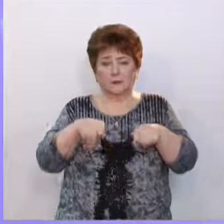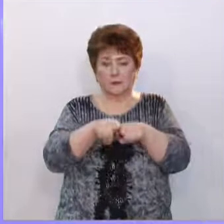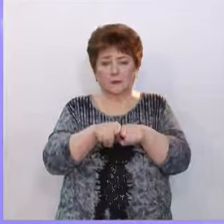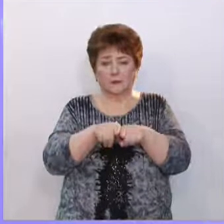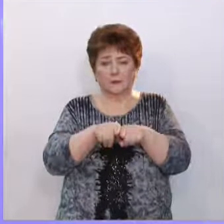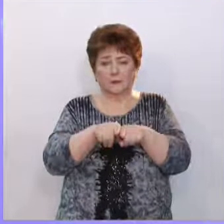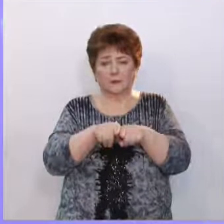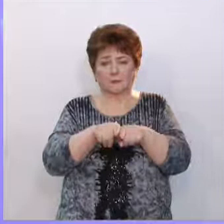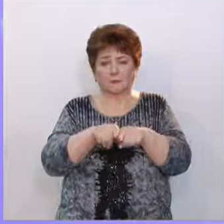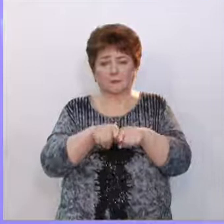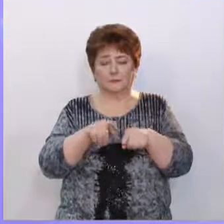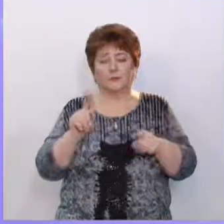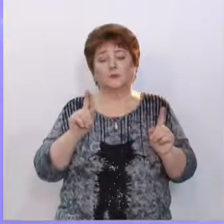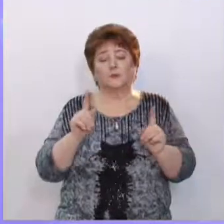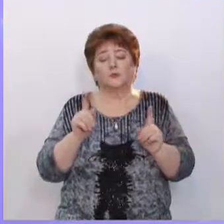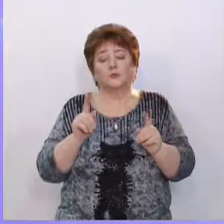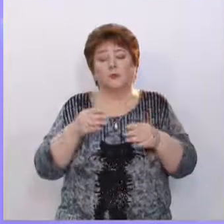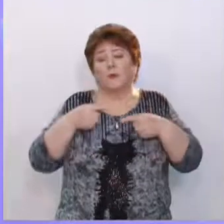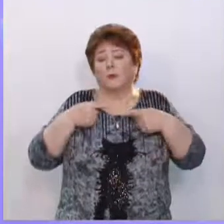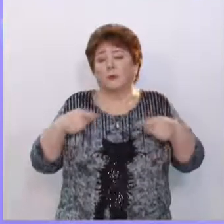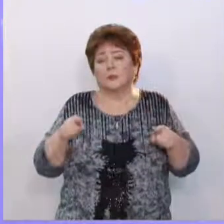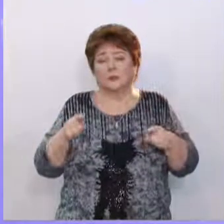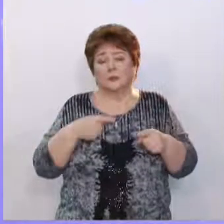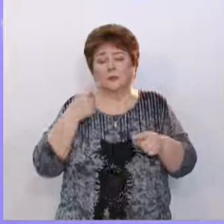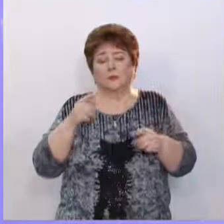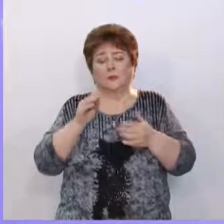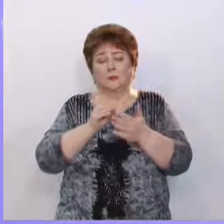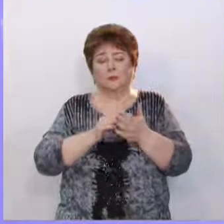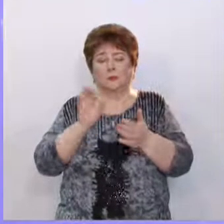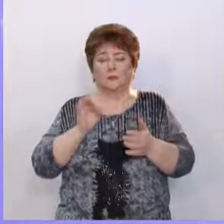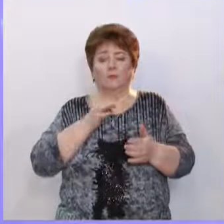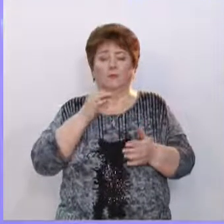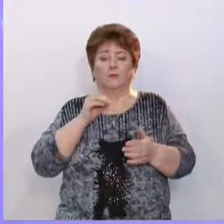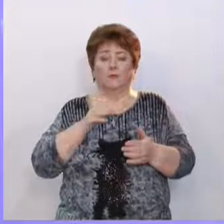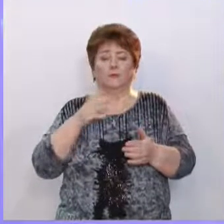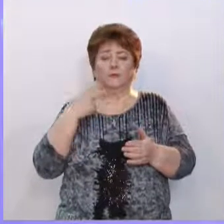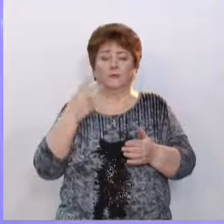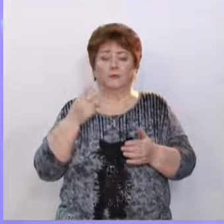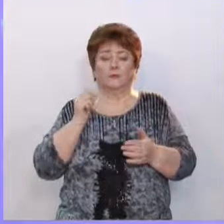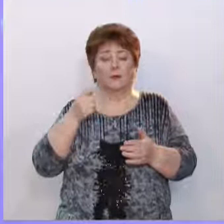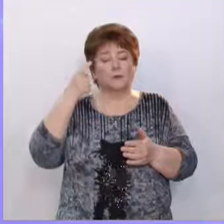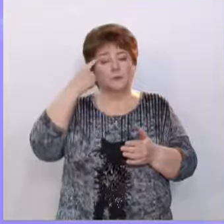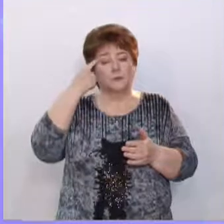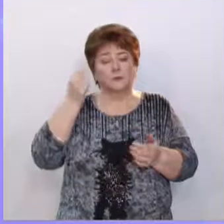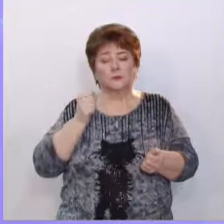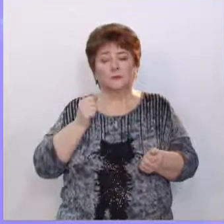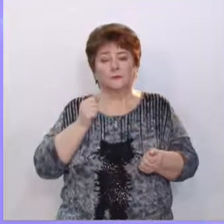одинаковыми? Что же отличает первый текст от второго? Как вы